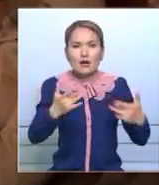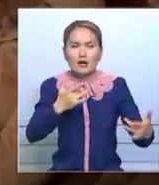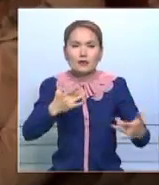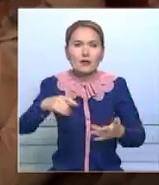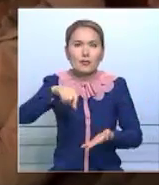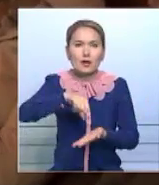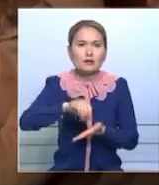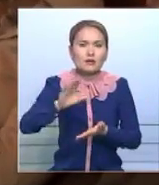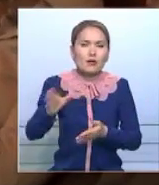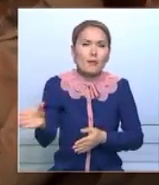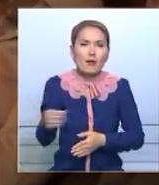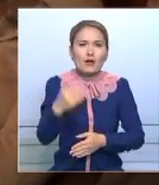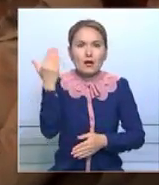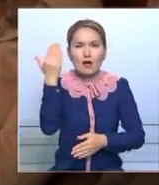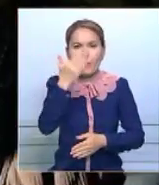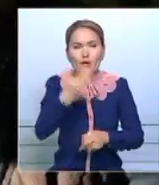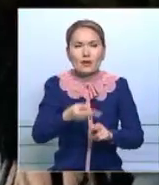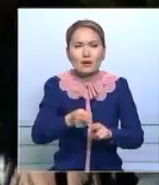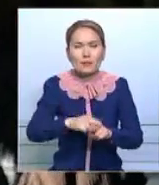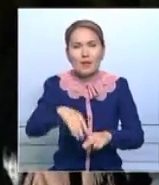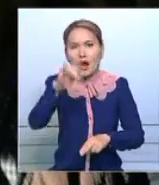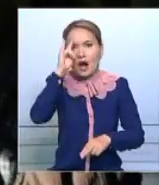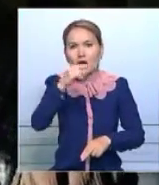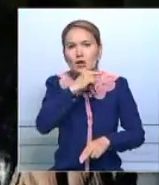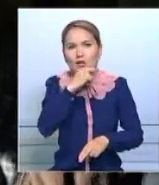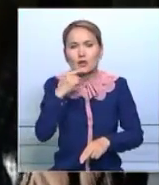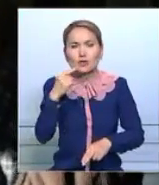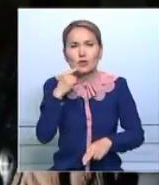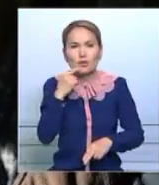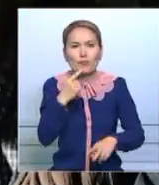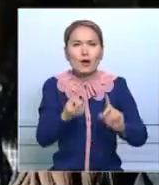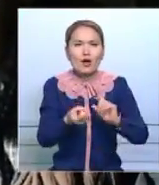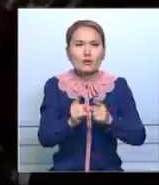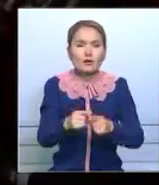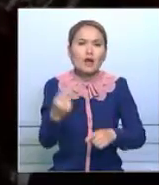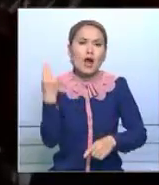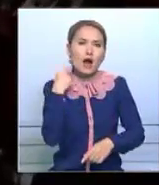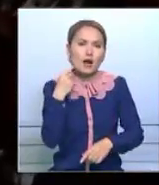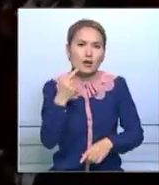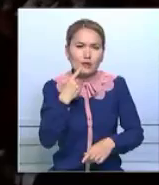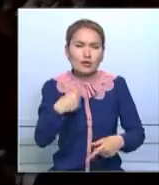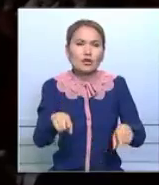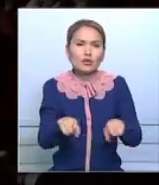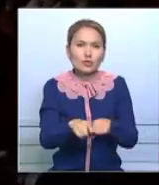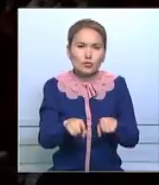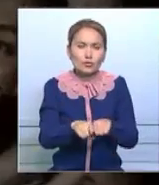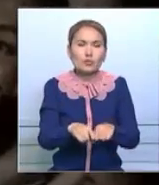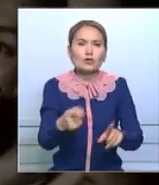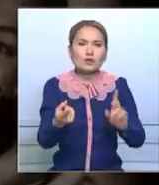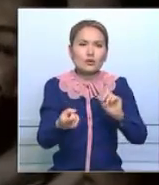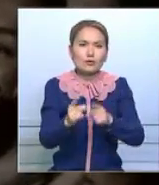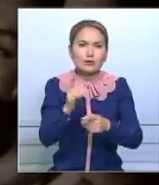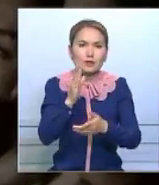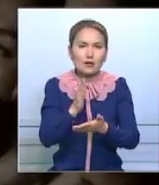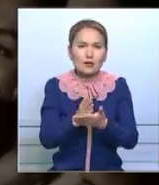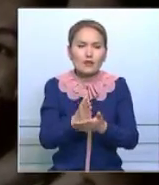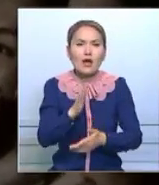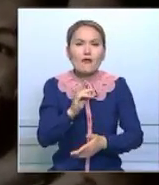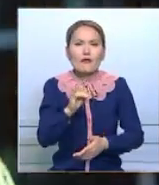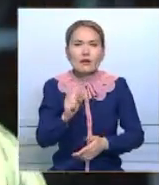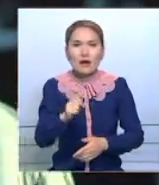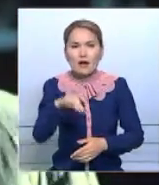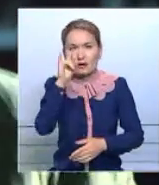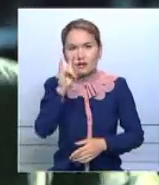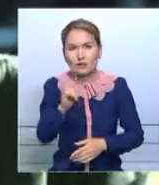күтілуде. Барлық фильмдер түпнұсқасында қазақ және орыс тілінде көрсетіліп, ағылшын тіліндегі субтитрмен қоса жүреді. Ал